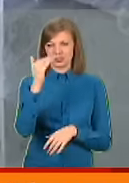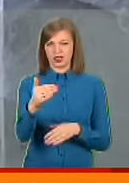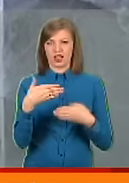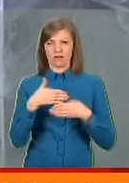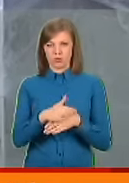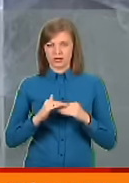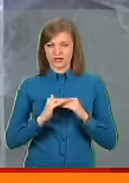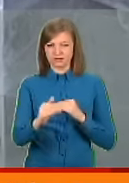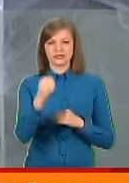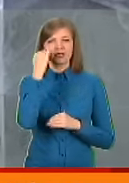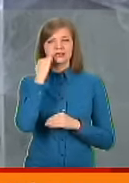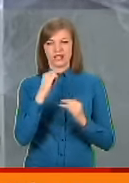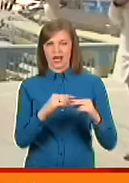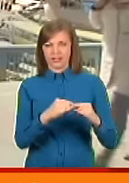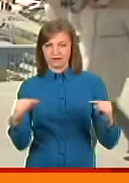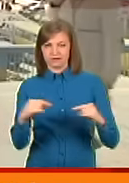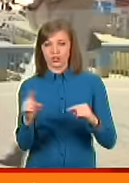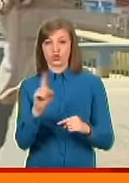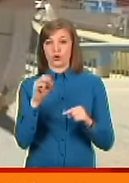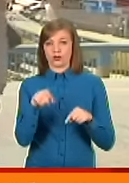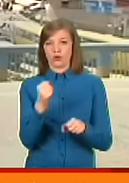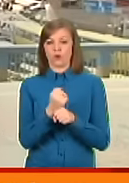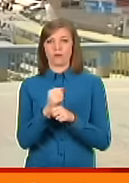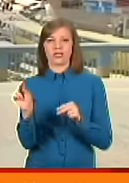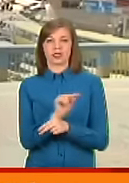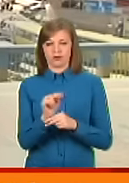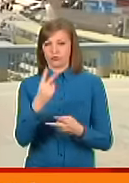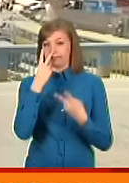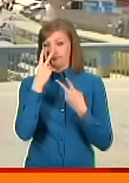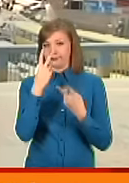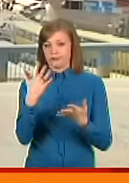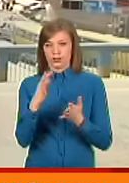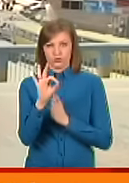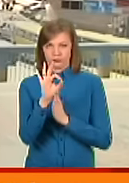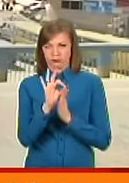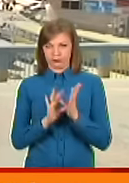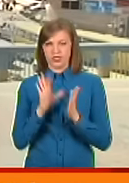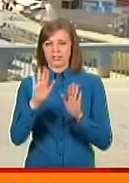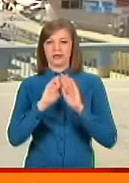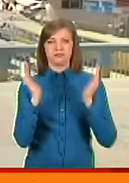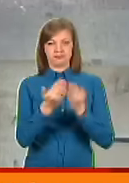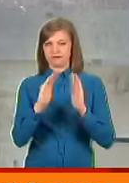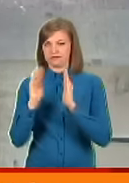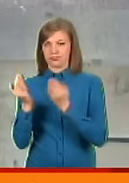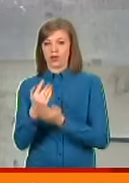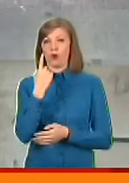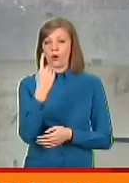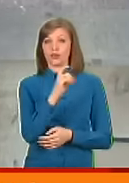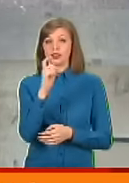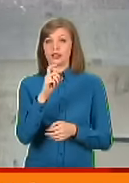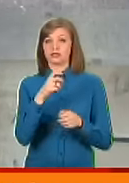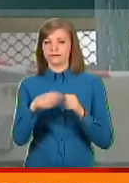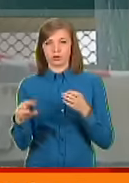потріскана підлога, старі лавки. Про те, що на платформі роблять ремонт, видно хіба що з цих обгорнутих плівкою колон. Один із